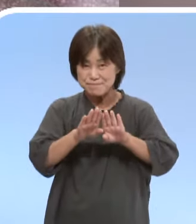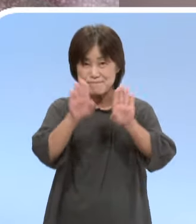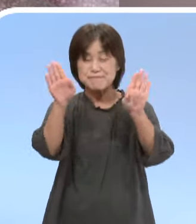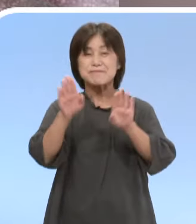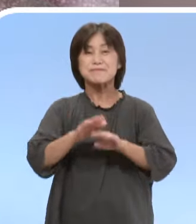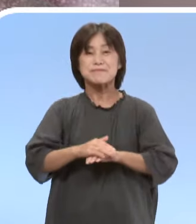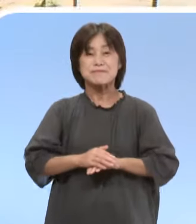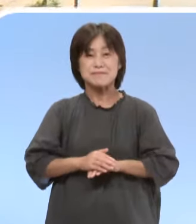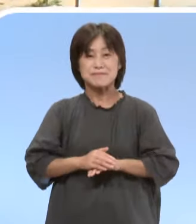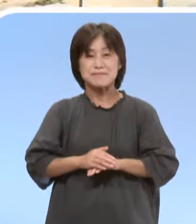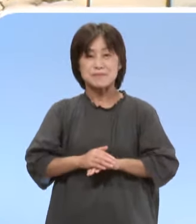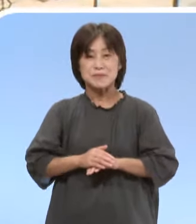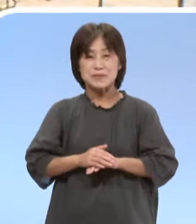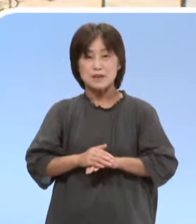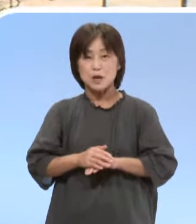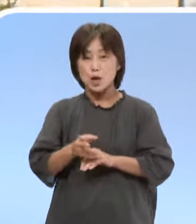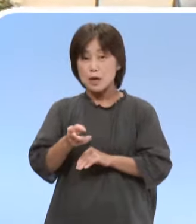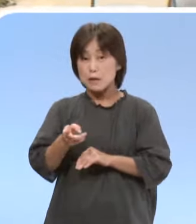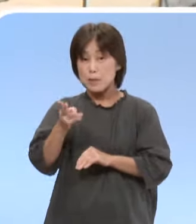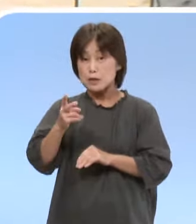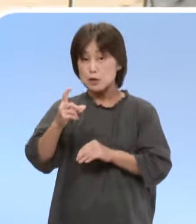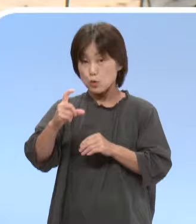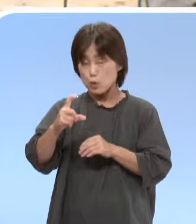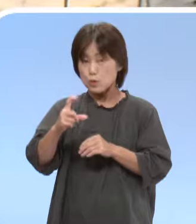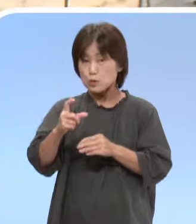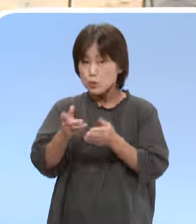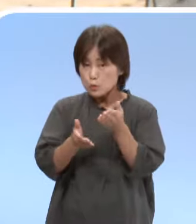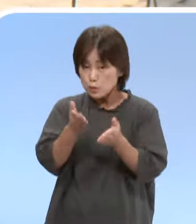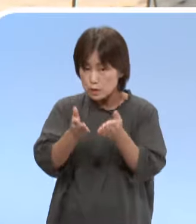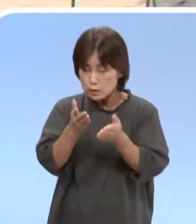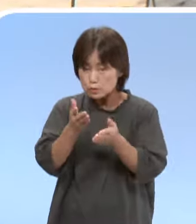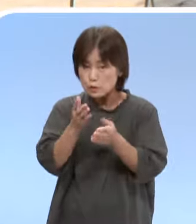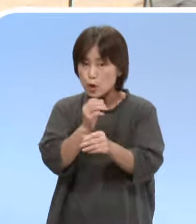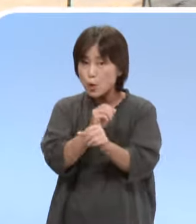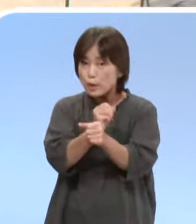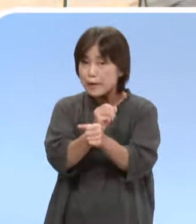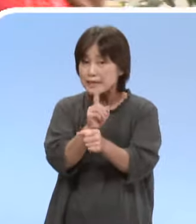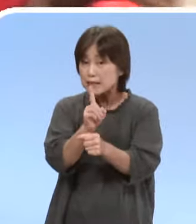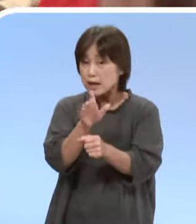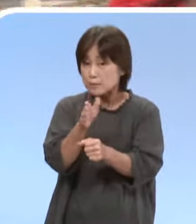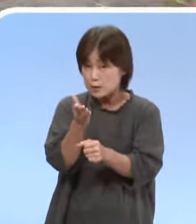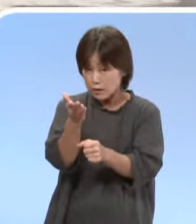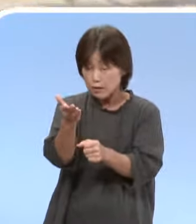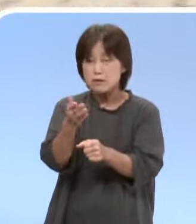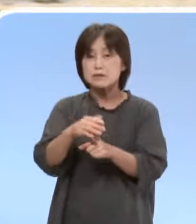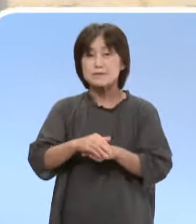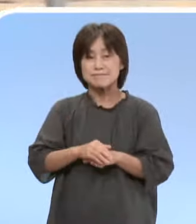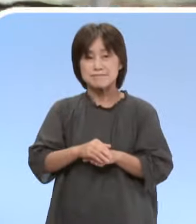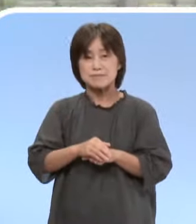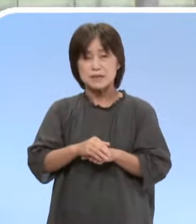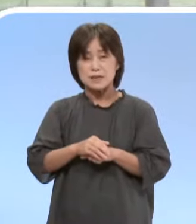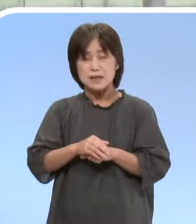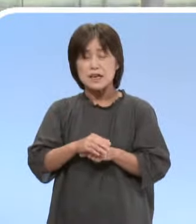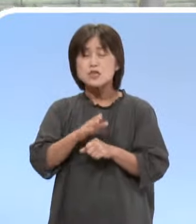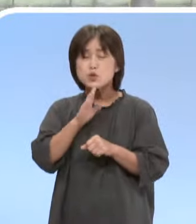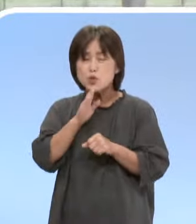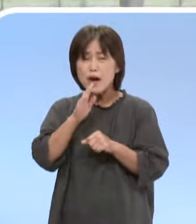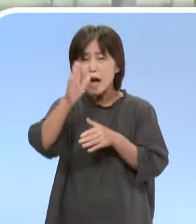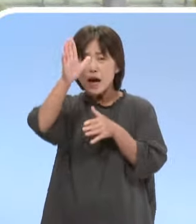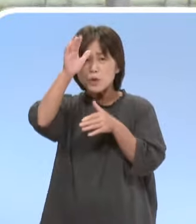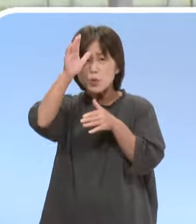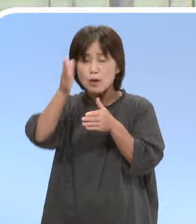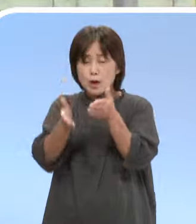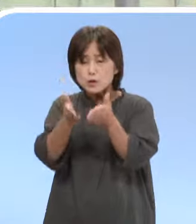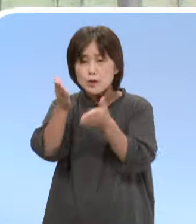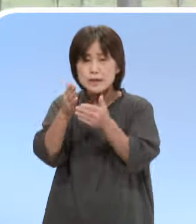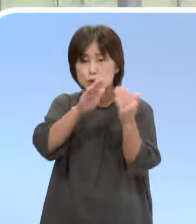始しました。 このパッションフルーツをね作る上で、はい、なんかこだわってらっしゃるところとかあるんですか、栽培？ そうですね、私たち実は養鶏